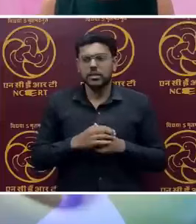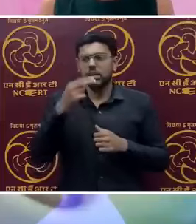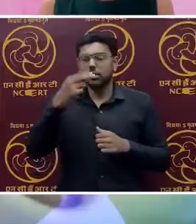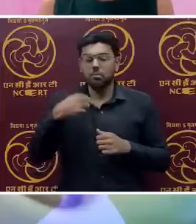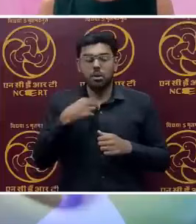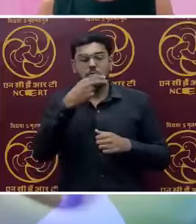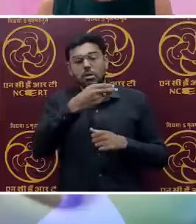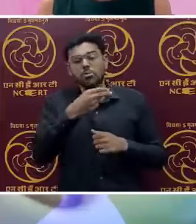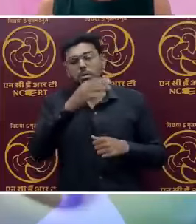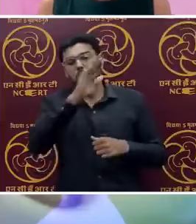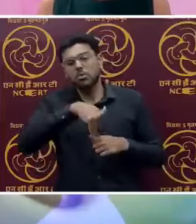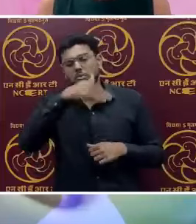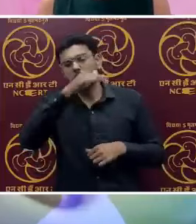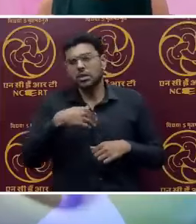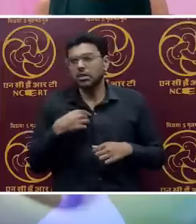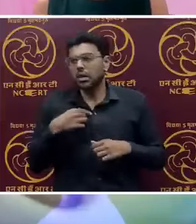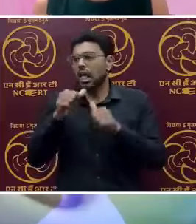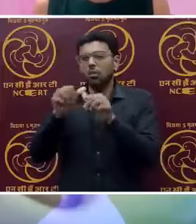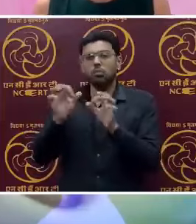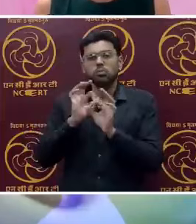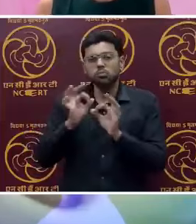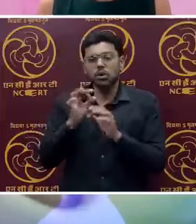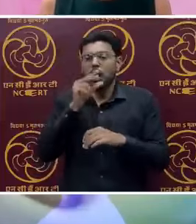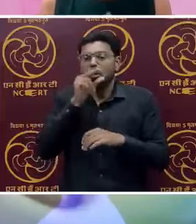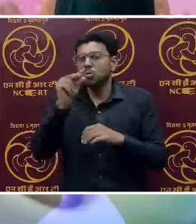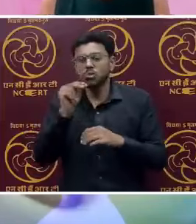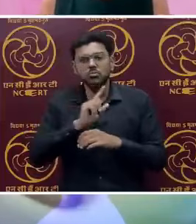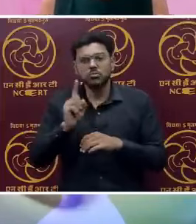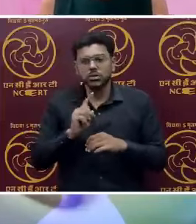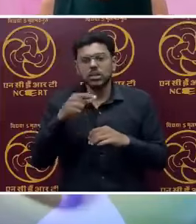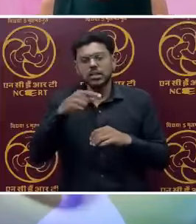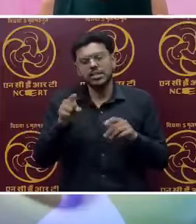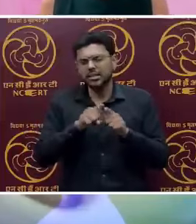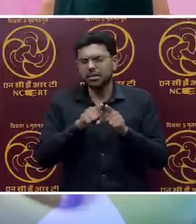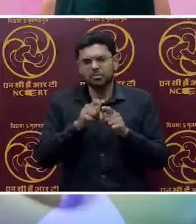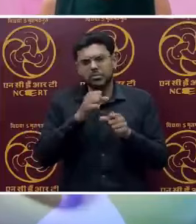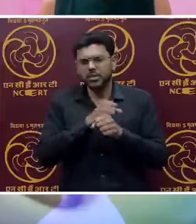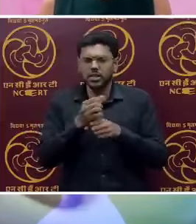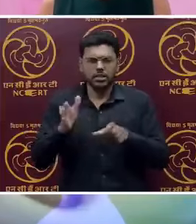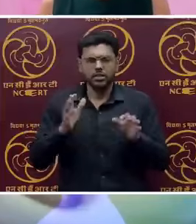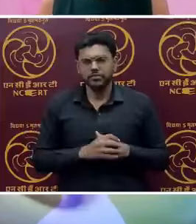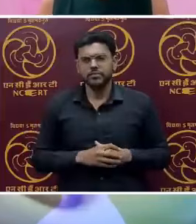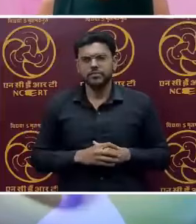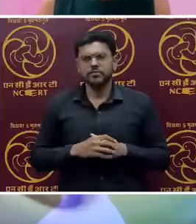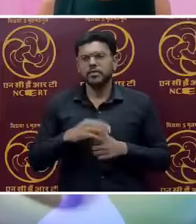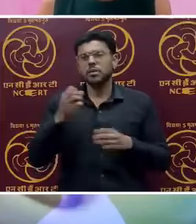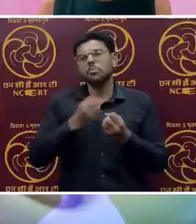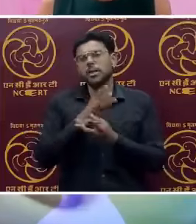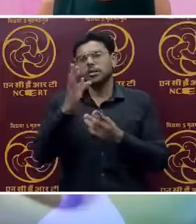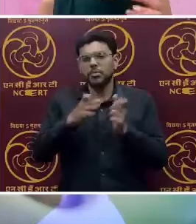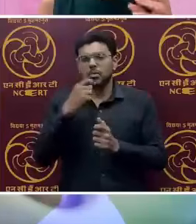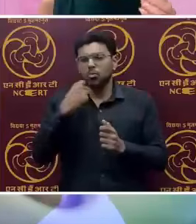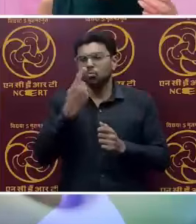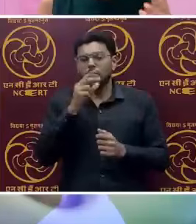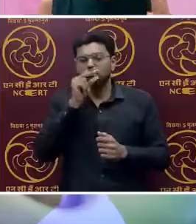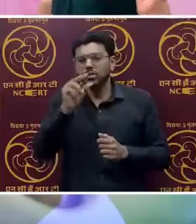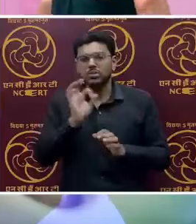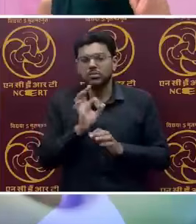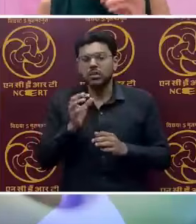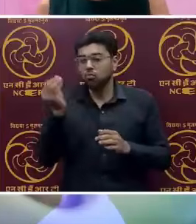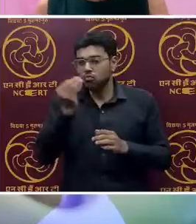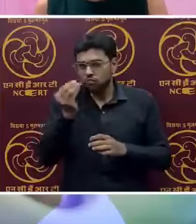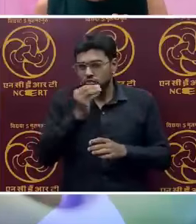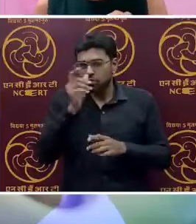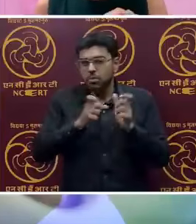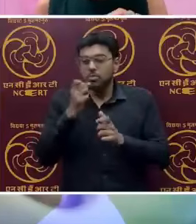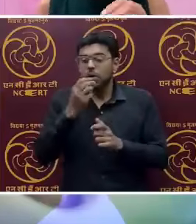हैं, respond नहीं करता है, बोलता नहीं है. That's another very common one. So a lot of people will not speak. कुछ है जो